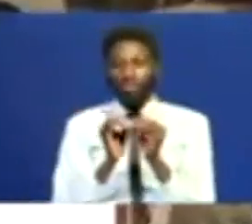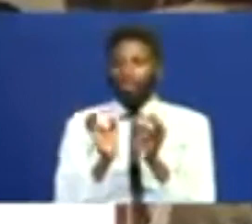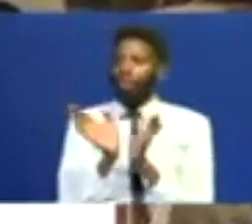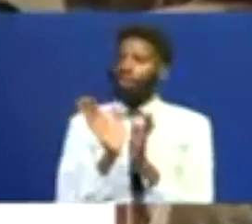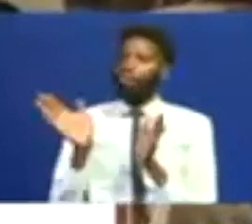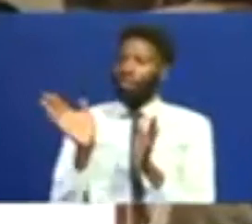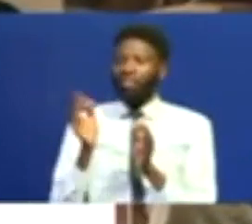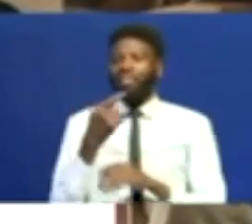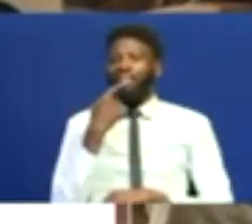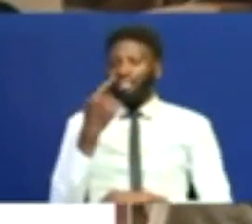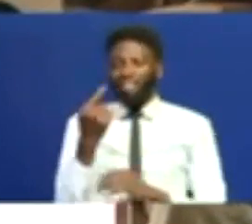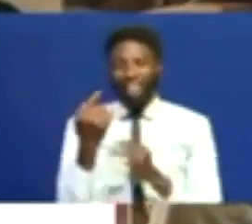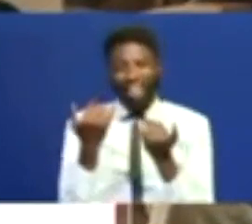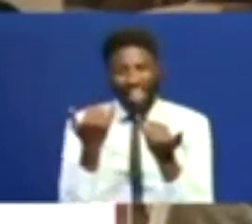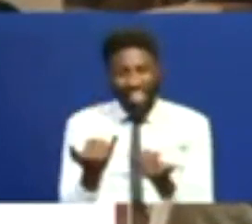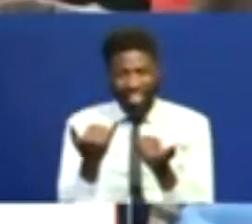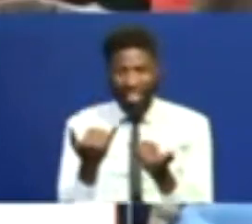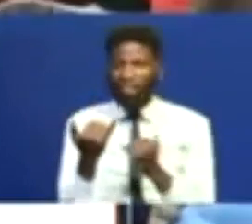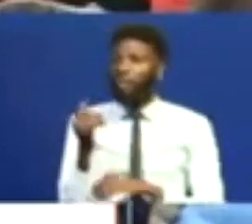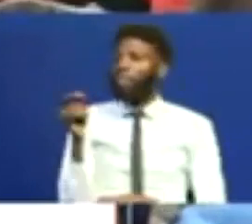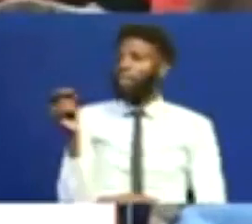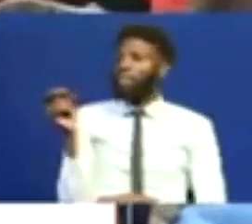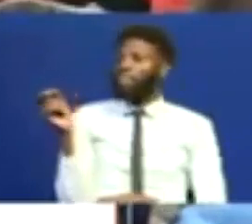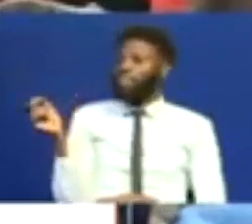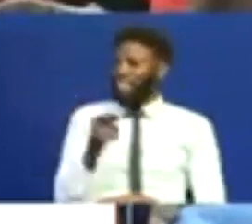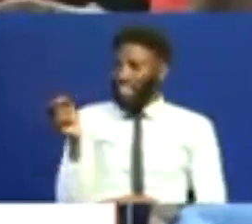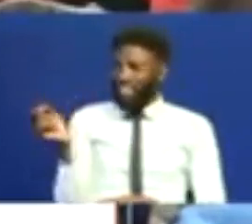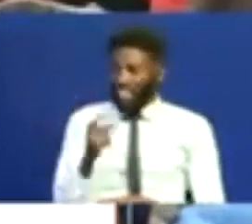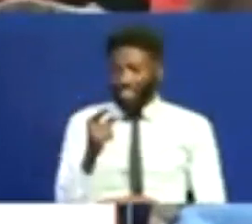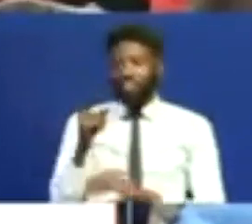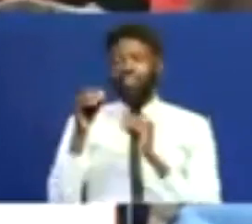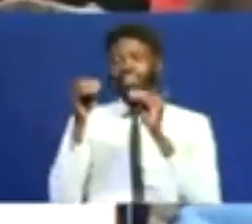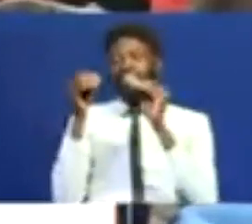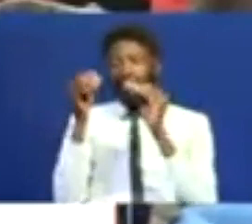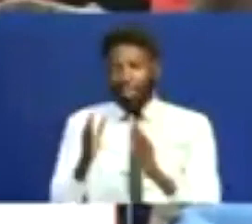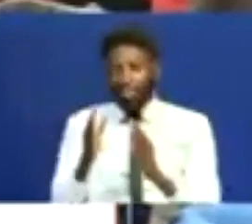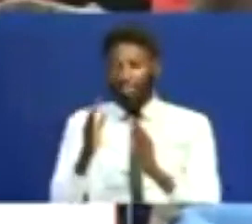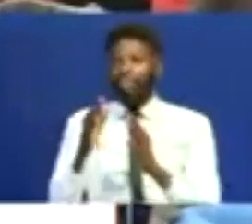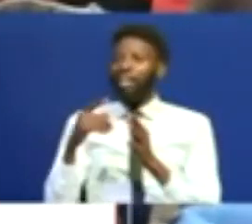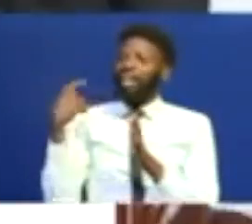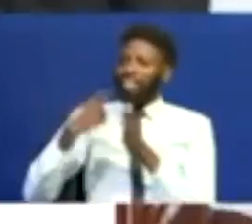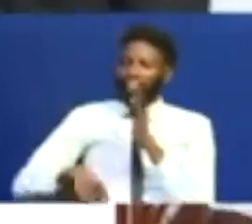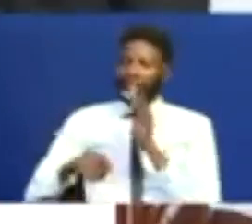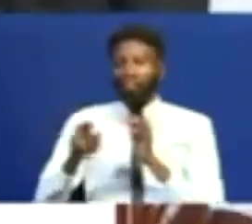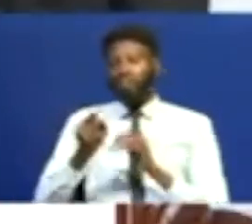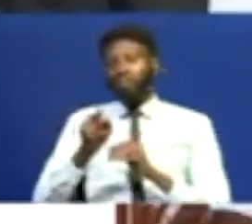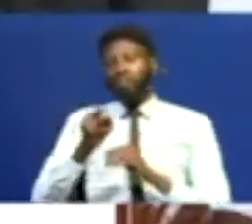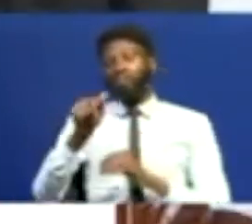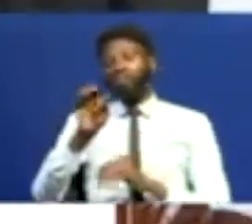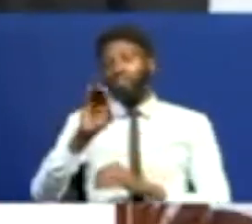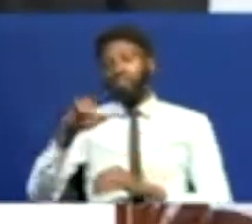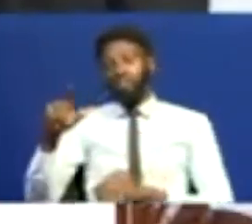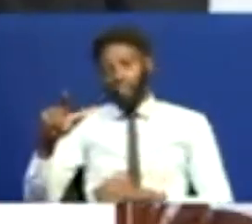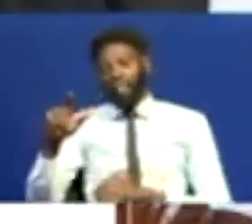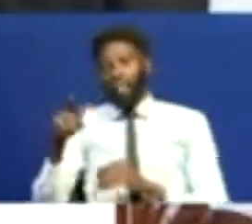tayari mishahara ya walimu inakatwa kugharamia mahitaji mengine na viwango hivyo vya ziada vya ushuru ni mzigo mkubwa kwao. There's